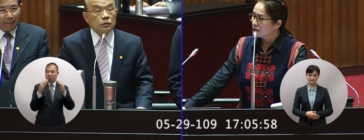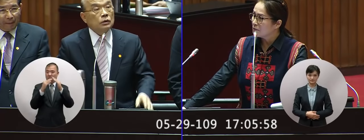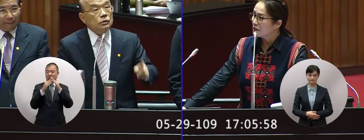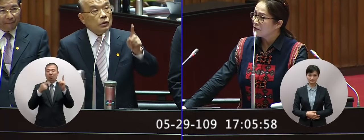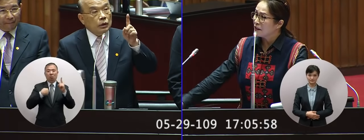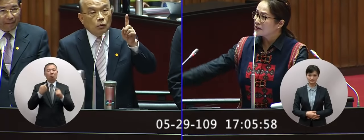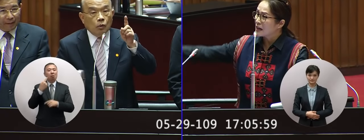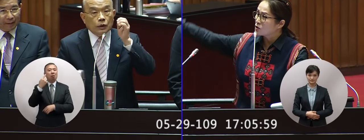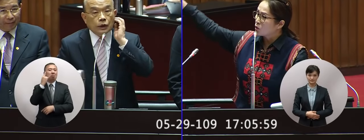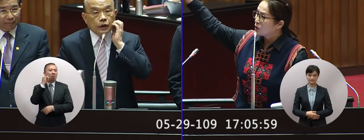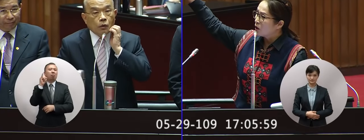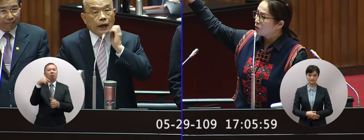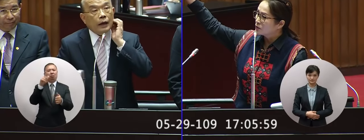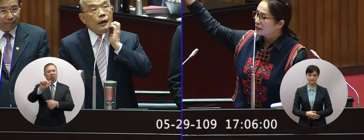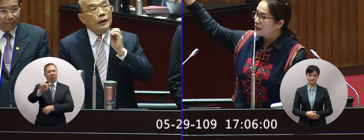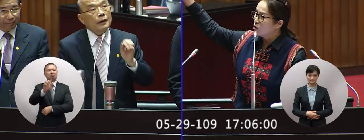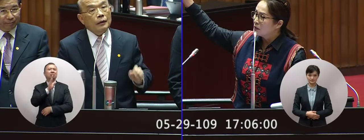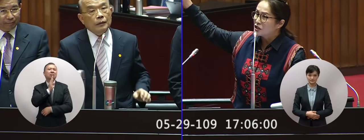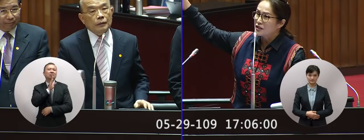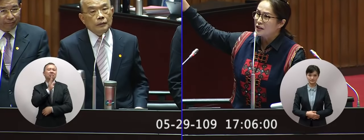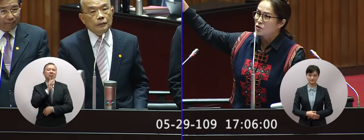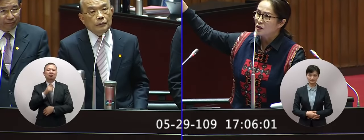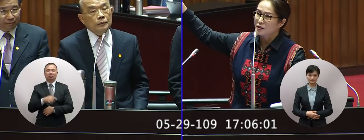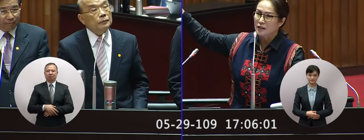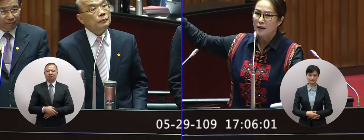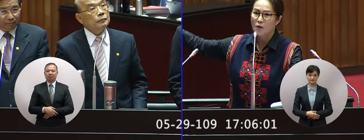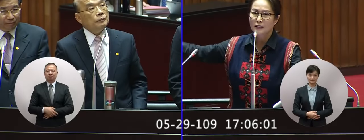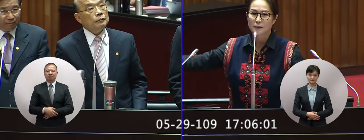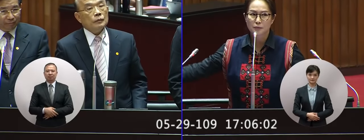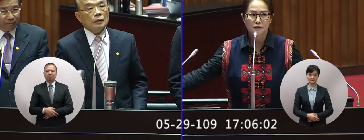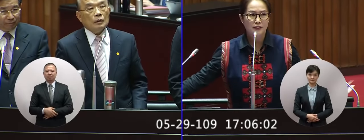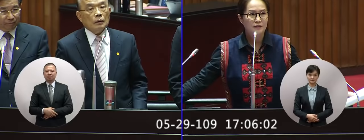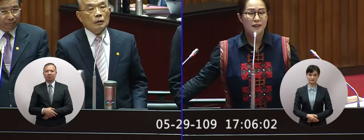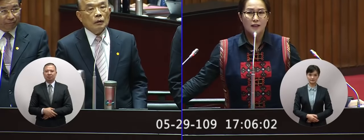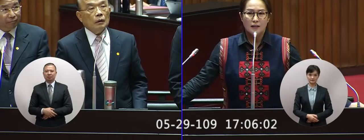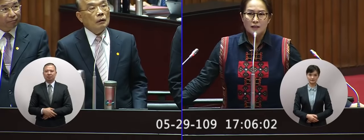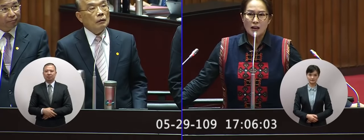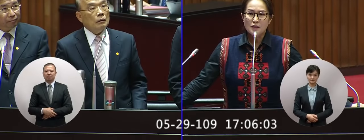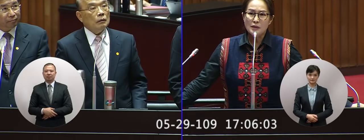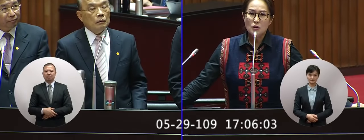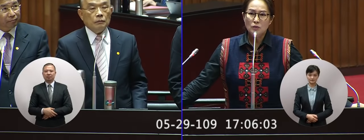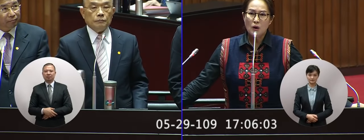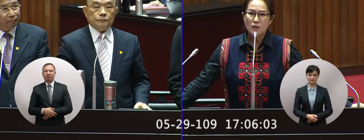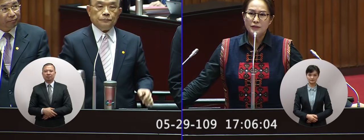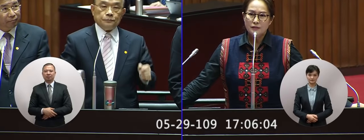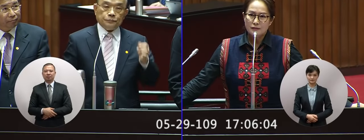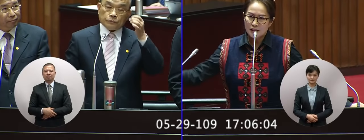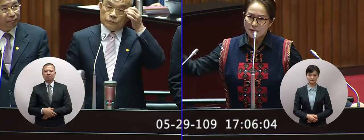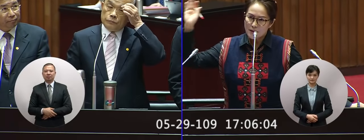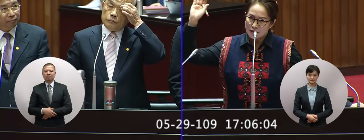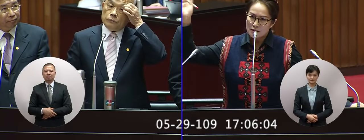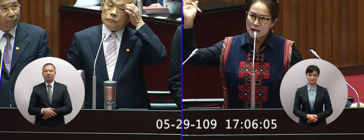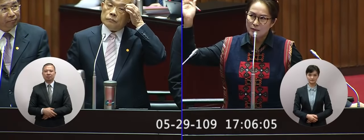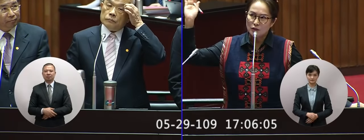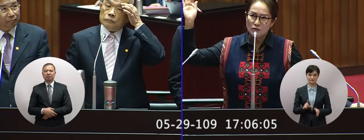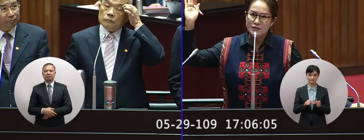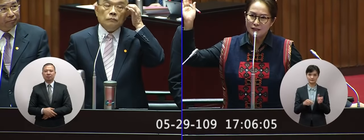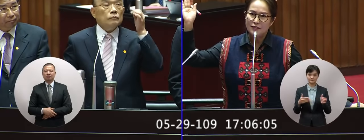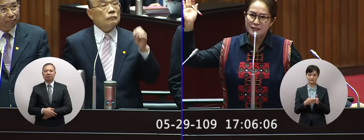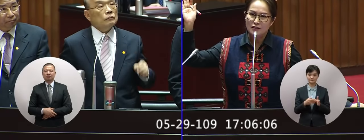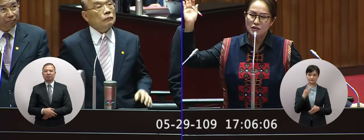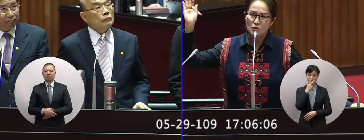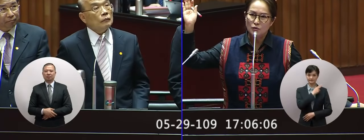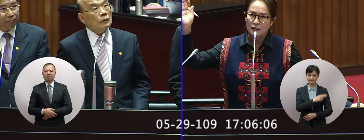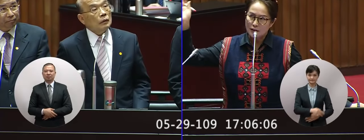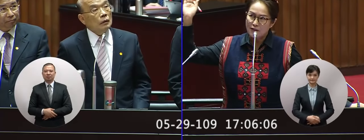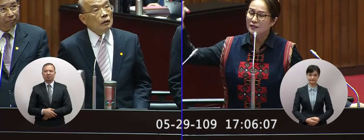个助理麻烦放一下总统跟我们青年学子谈话的部分，蔡英文总统前面的上都讲非常